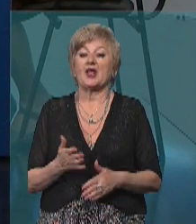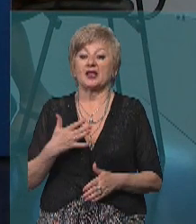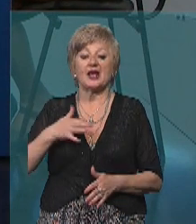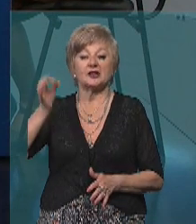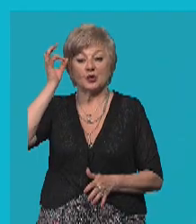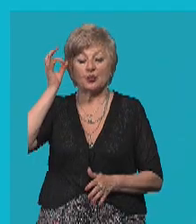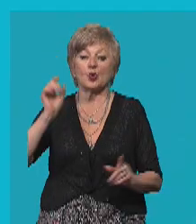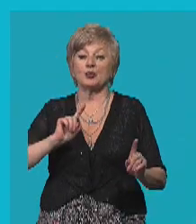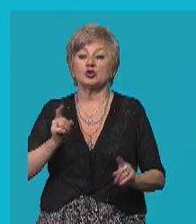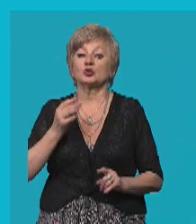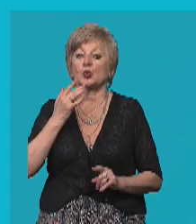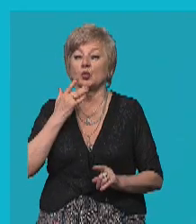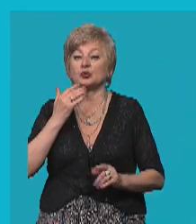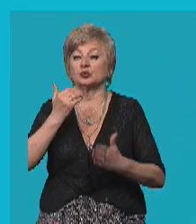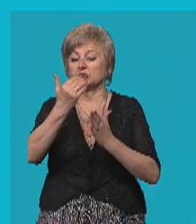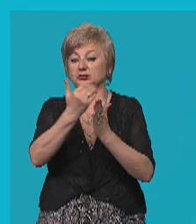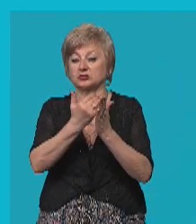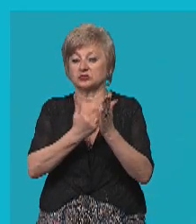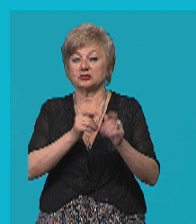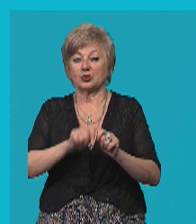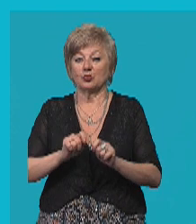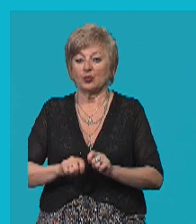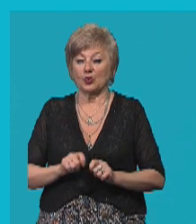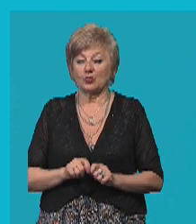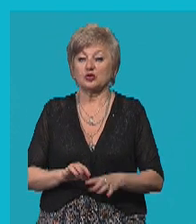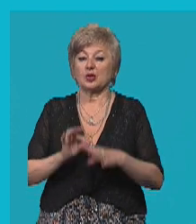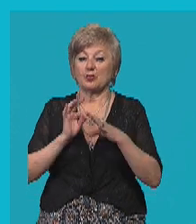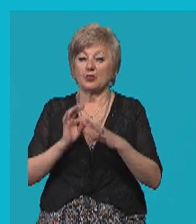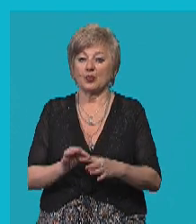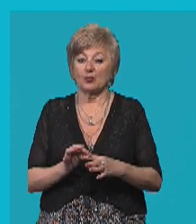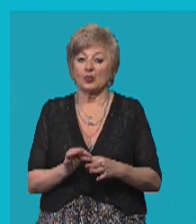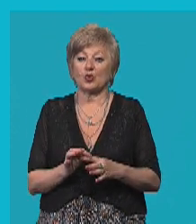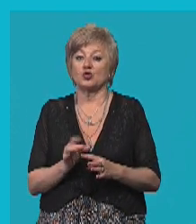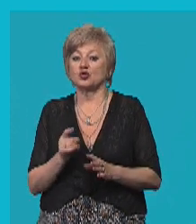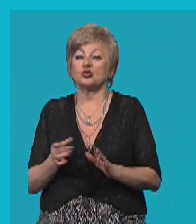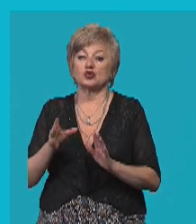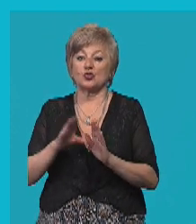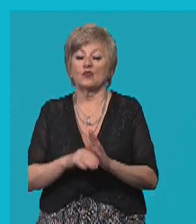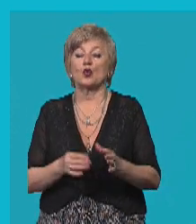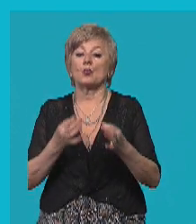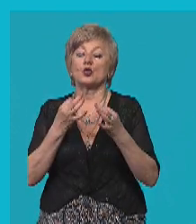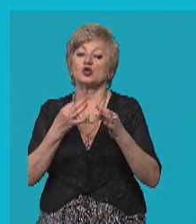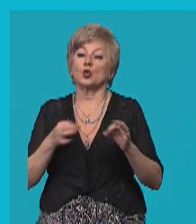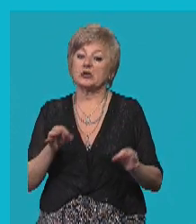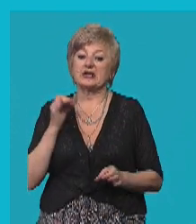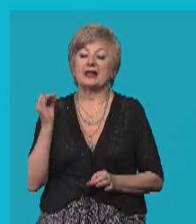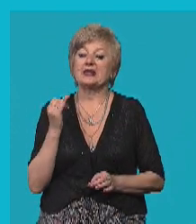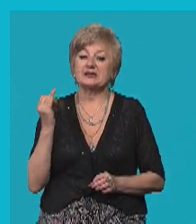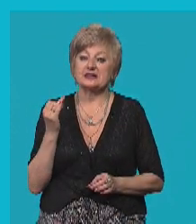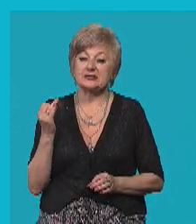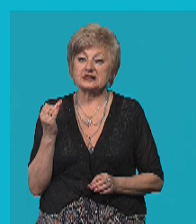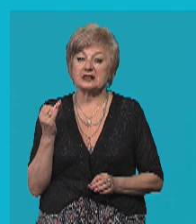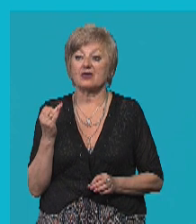нагадаю, що національний екзит-пол проводила консорціум, в який входять фонд демократичні ініціативи імені